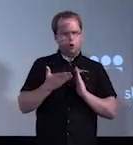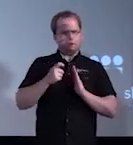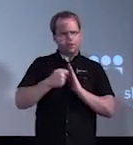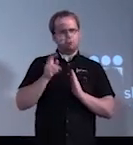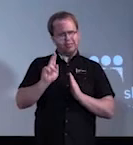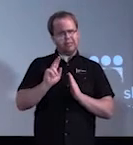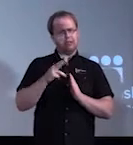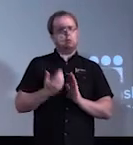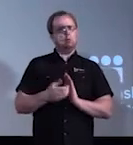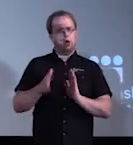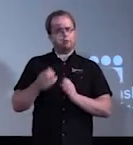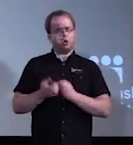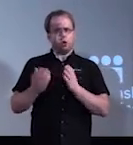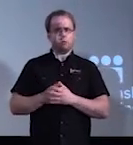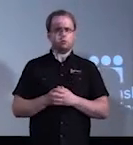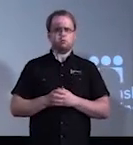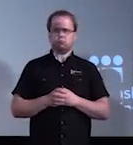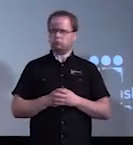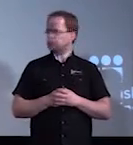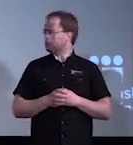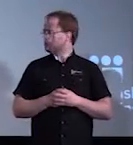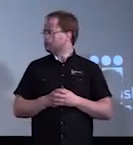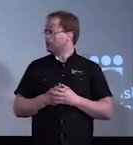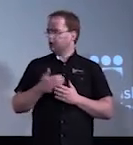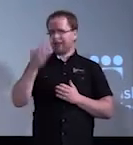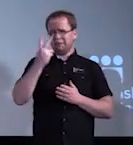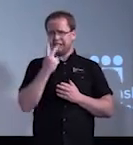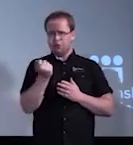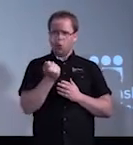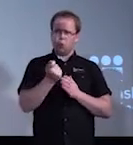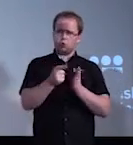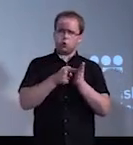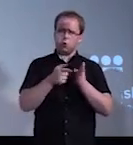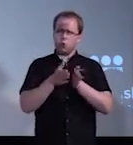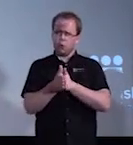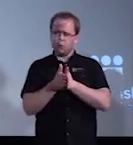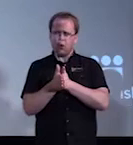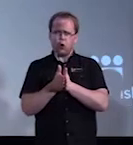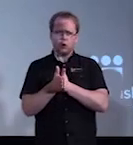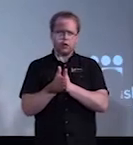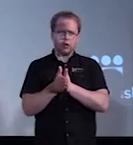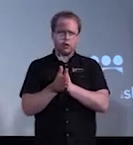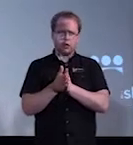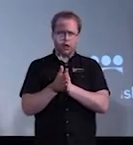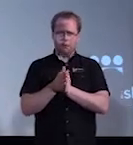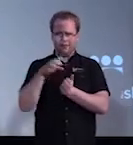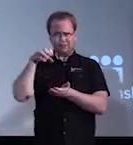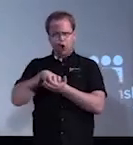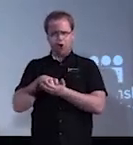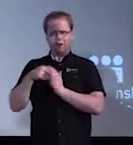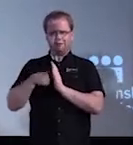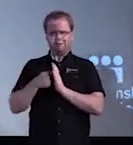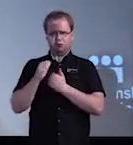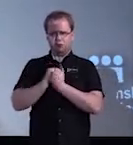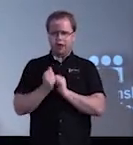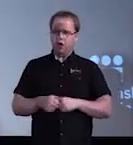vi ska förstå oss själva och varandra bättre. Men kan ni se någon utmaning med att liksom det blir en statlig filmpolitik?